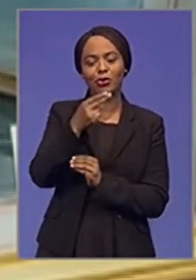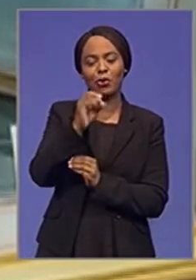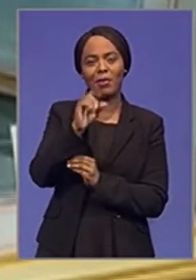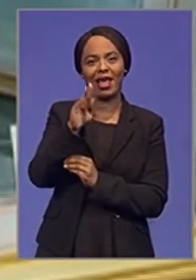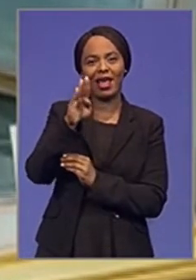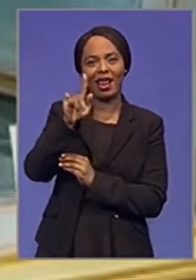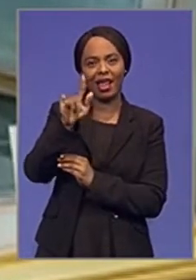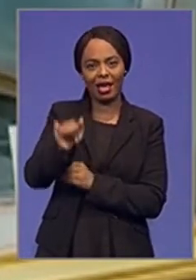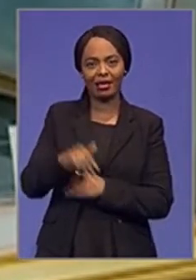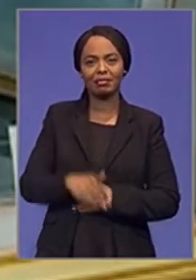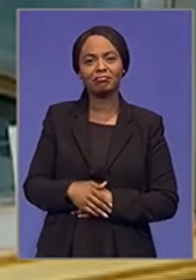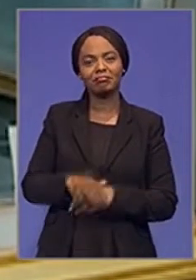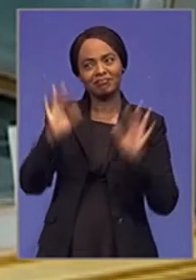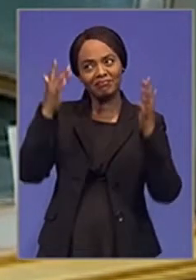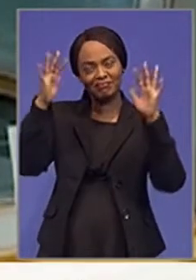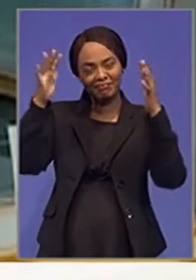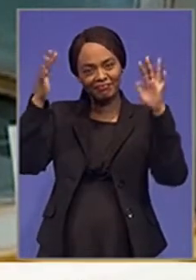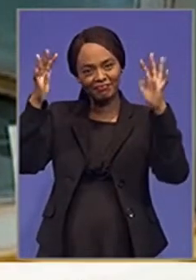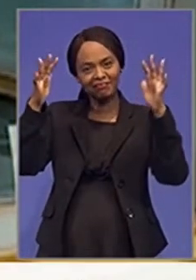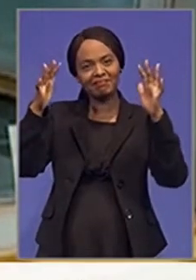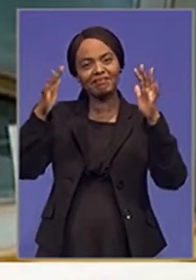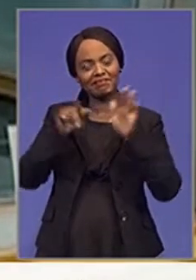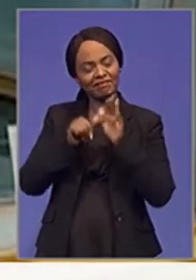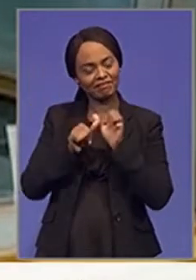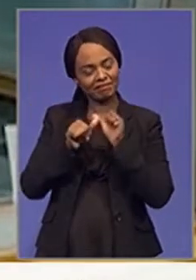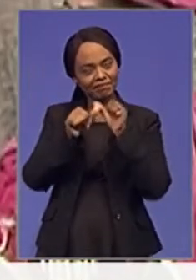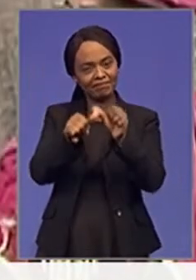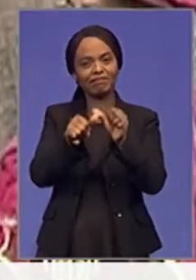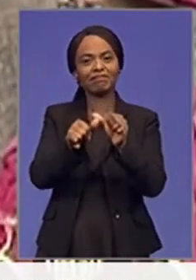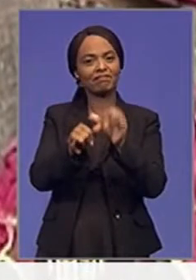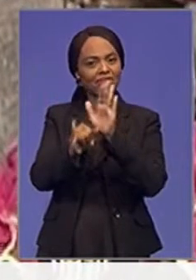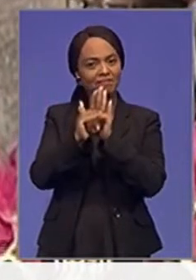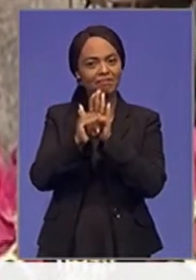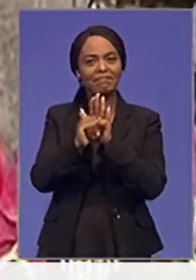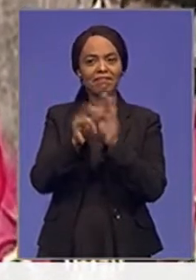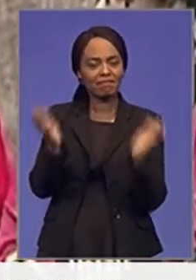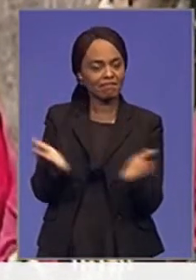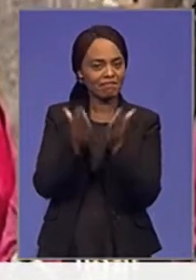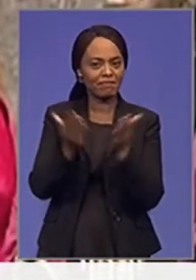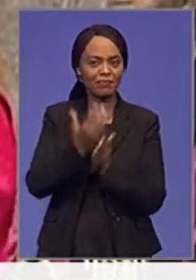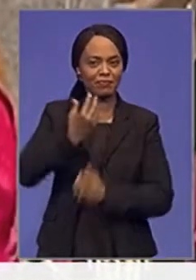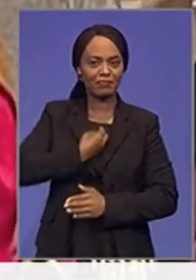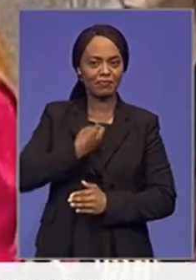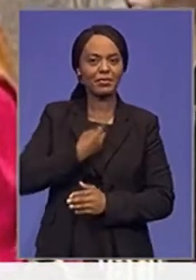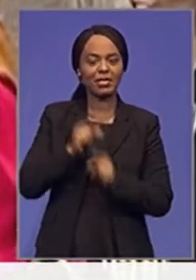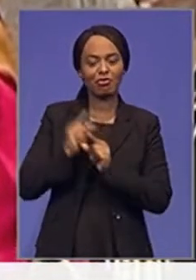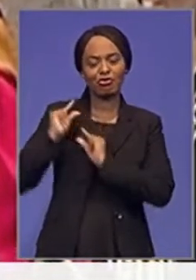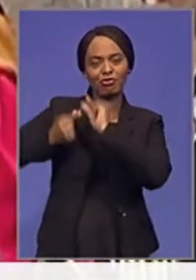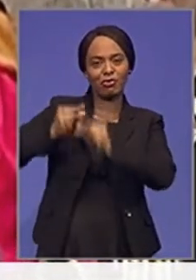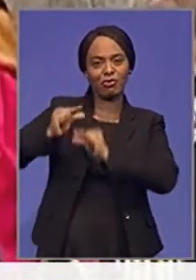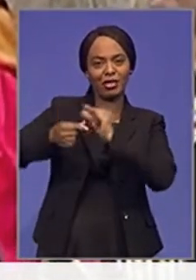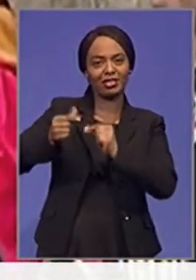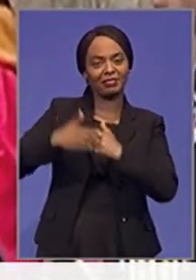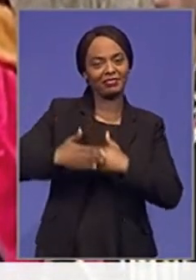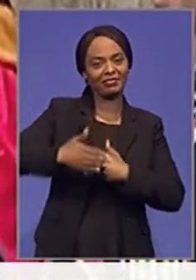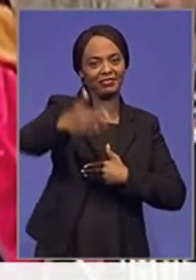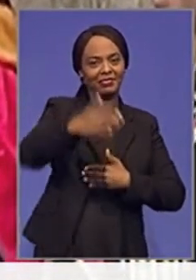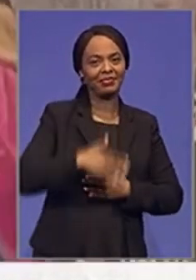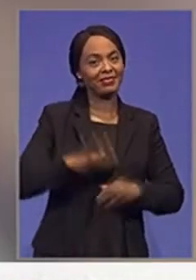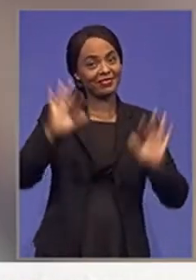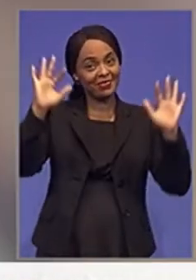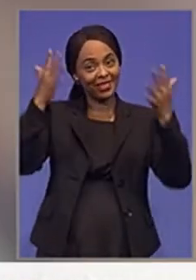lebogiša mokone re tšwela pele go ba mohlalo mo botse go baswa le moloko o moswa o latelago wa kgašo re halala